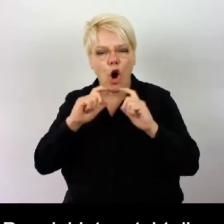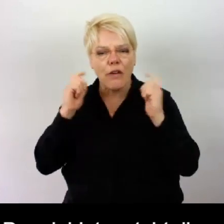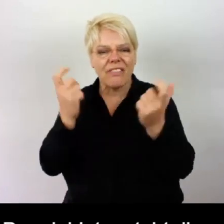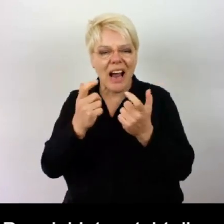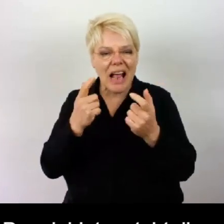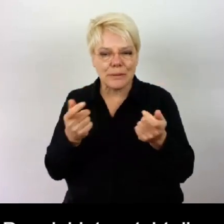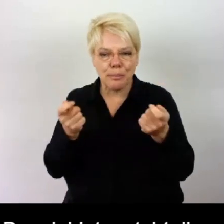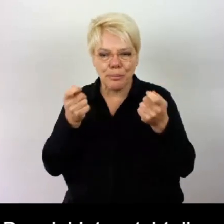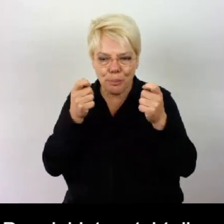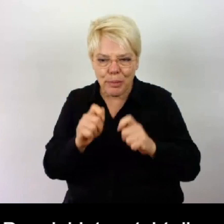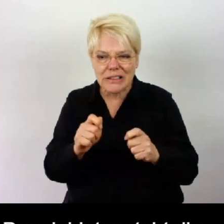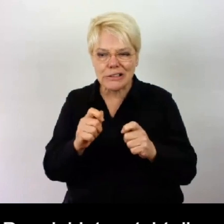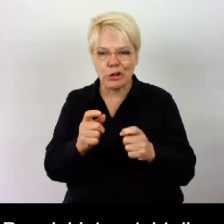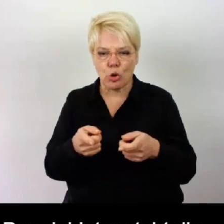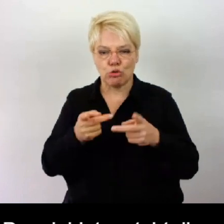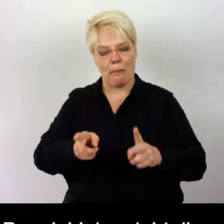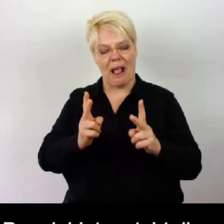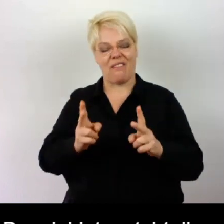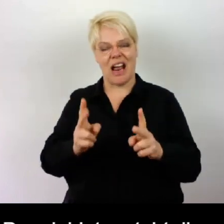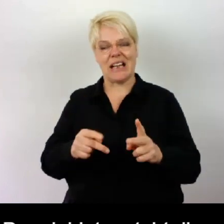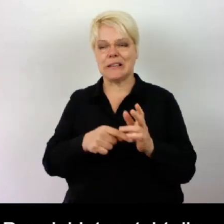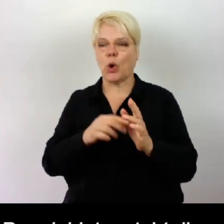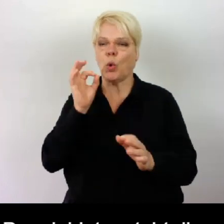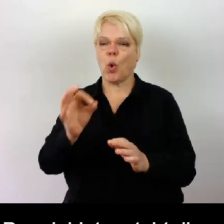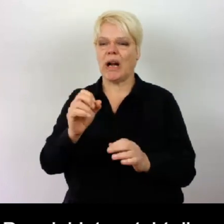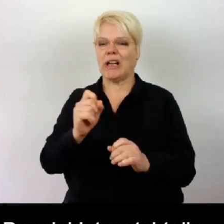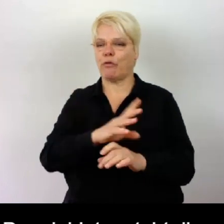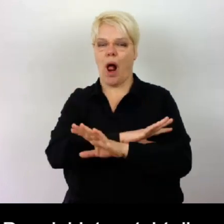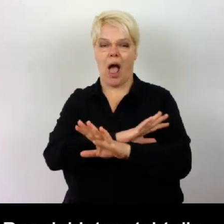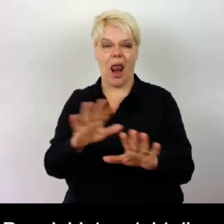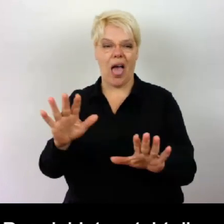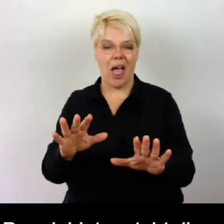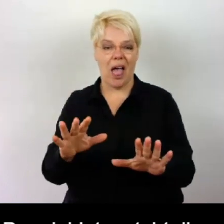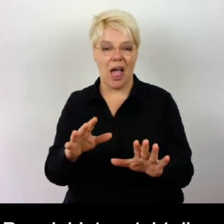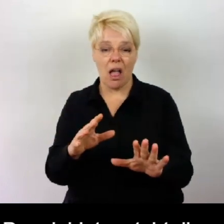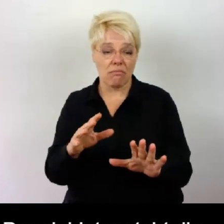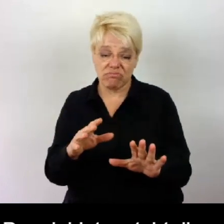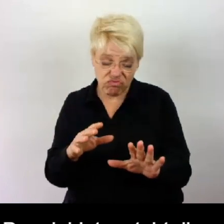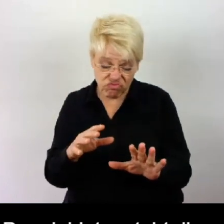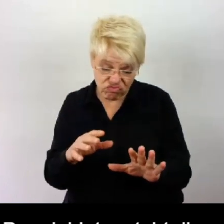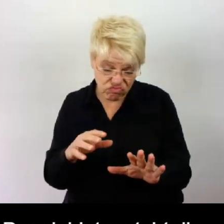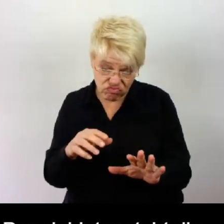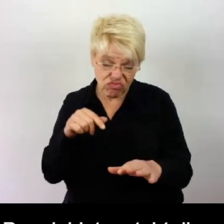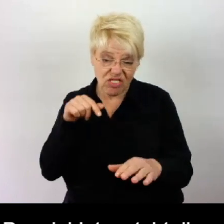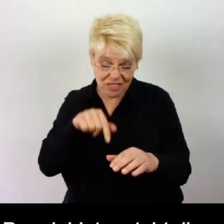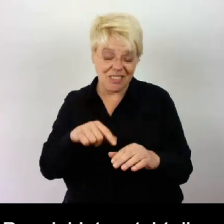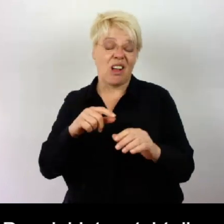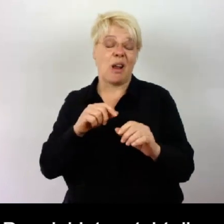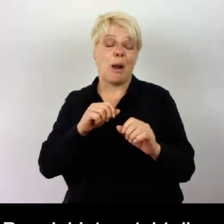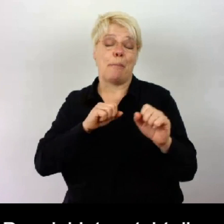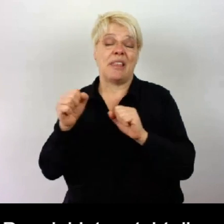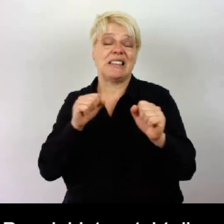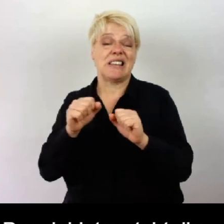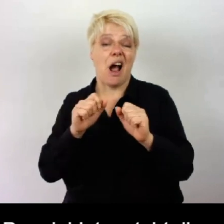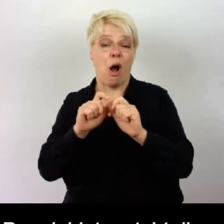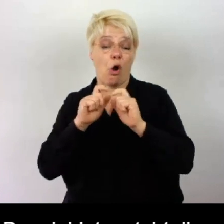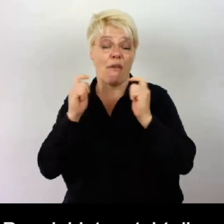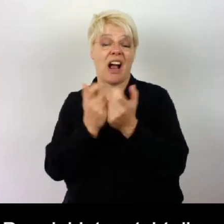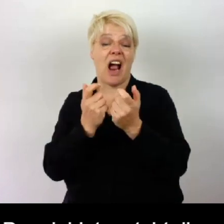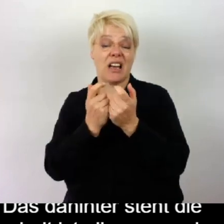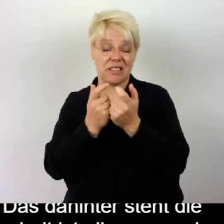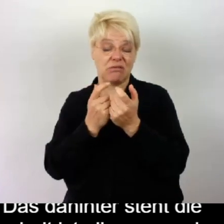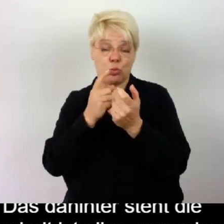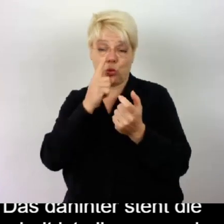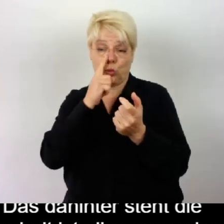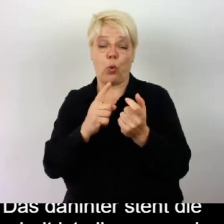Philosophie, einfach noch zurückhaltender. Und ich will einfach noch ein bisschen Zeit verstreichen lassen, um zu sehen, wie das, was wir